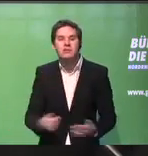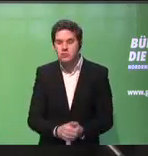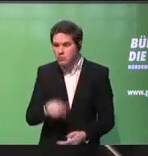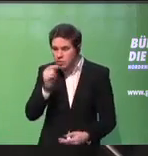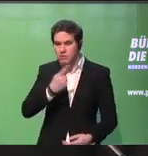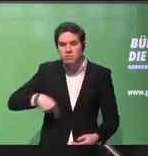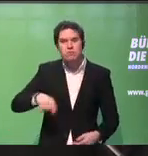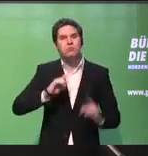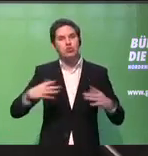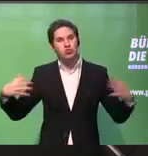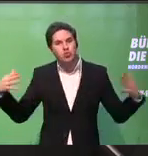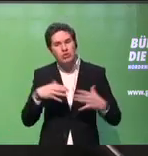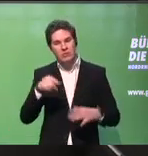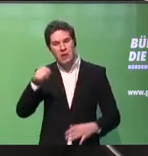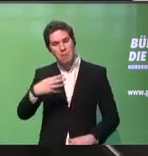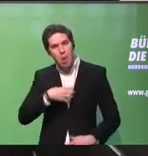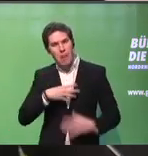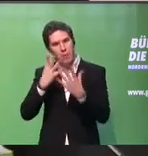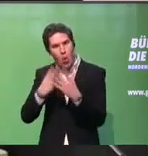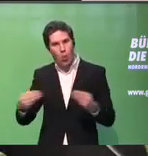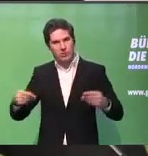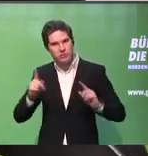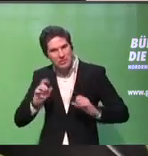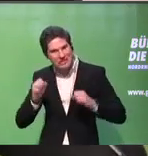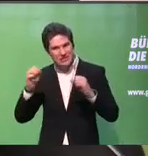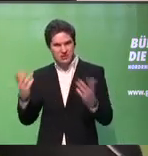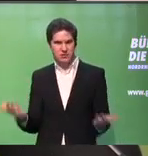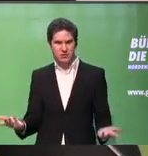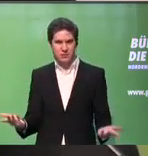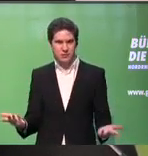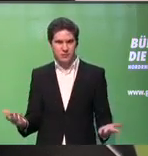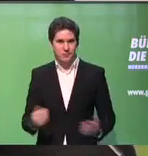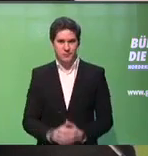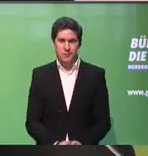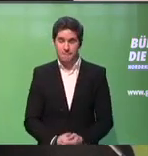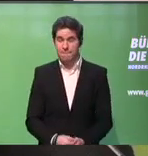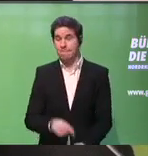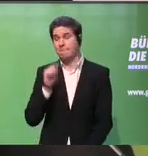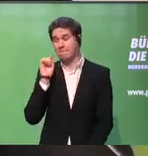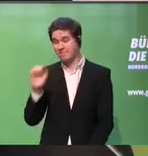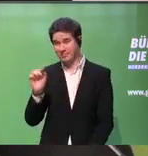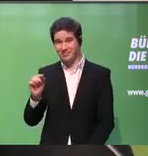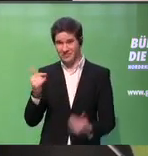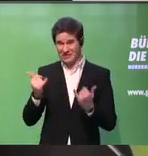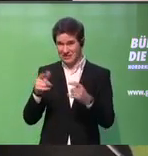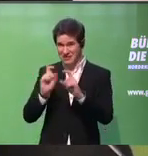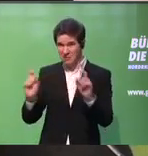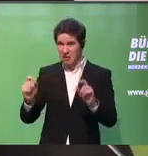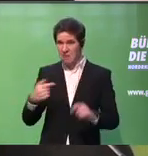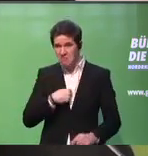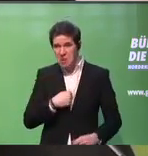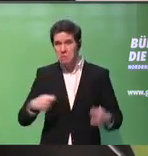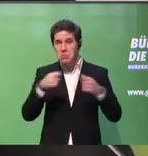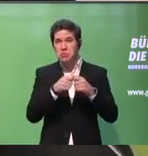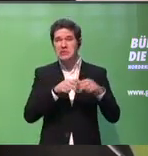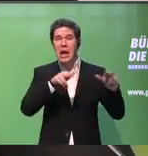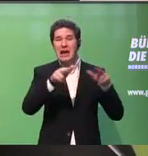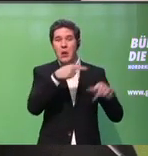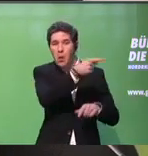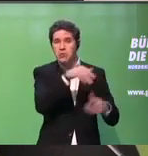das gemeinsam angehen, dieses Problem. Und davor, da habe ich ehrlich gesagt von der Bundesregierung noch wenig Konstruktives